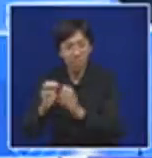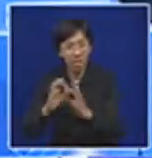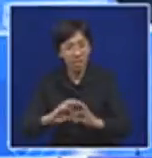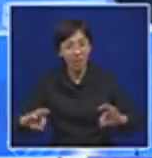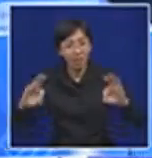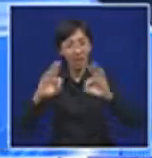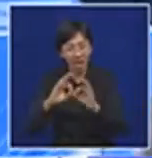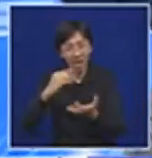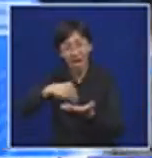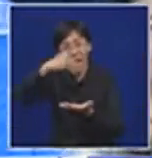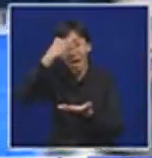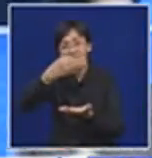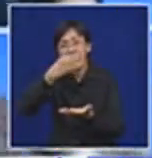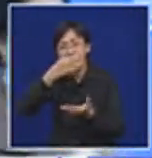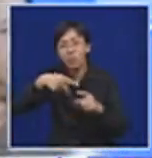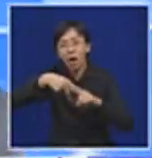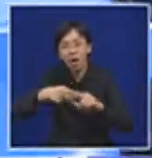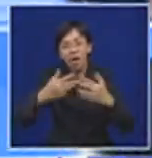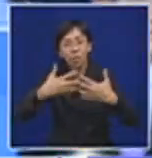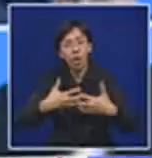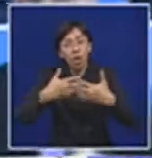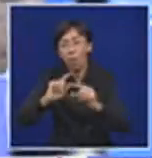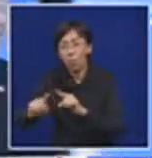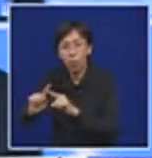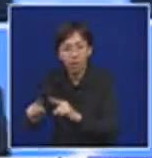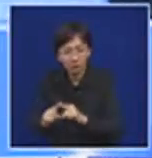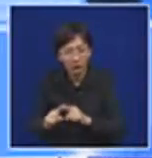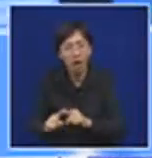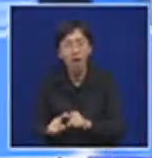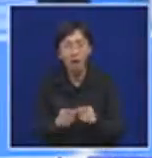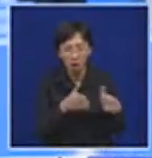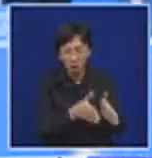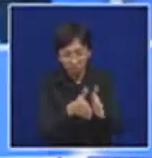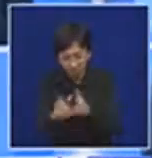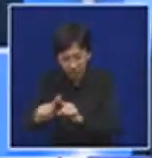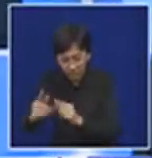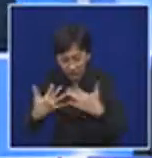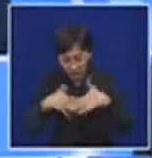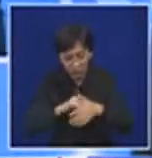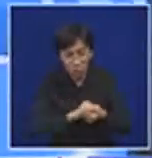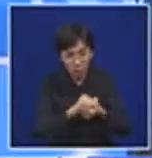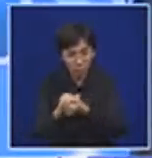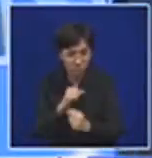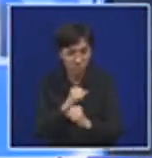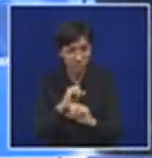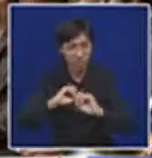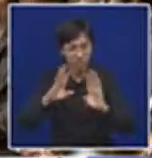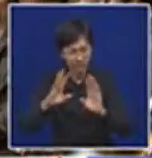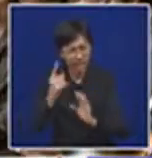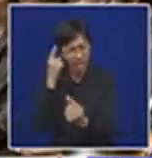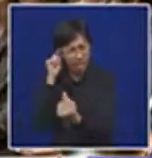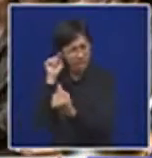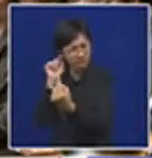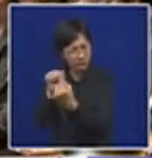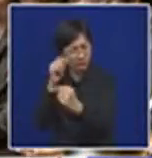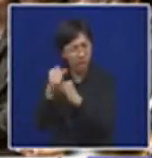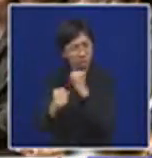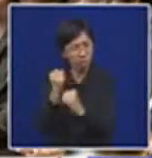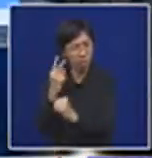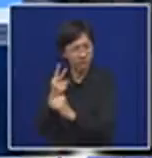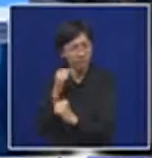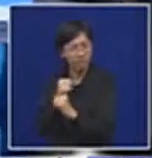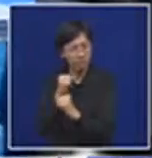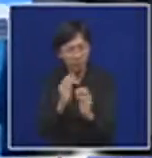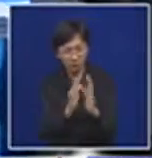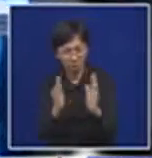าที่ทุกภาคส่วนเข้ามาร่วมกันขับเคลื่อนอย่างจริงจังเพื่อให้เป็นรูปธรรมโดยมีกำหนดระยะเวลาเริ่มต้น2ปี